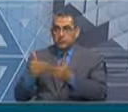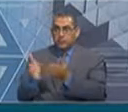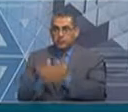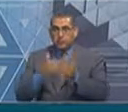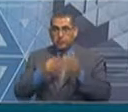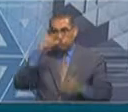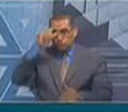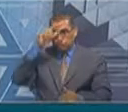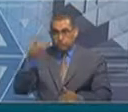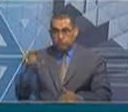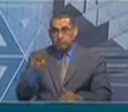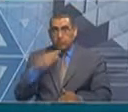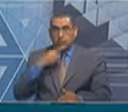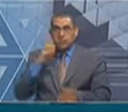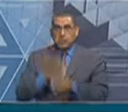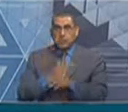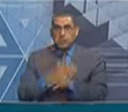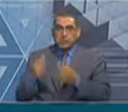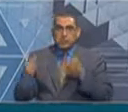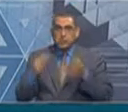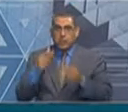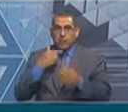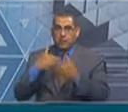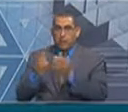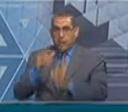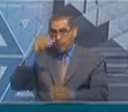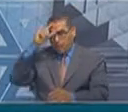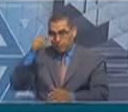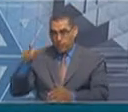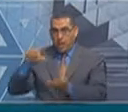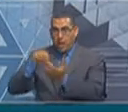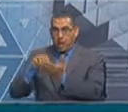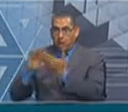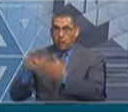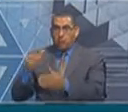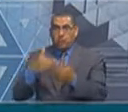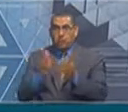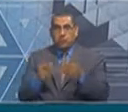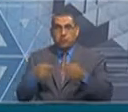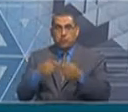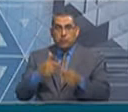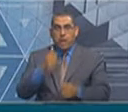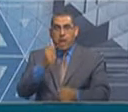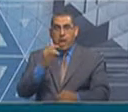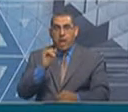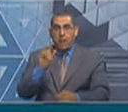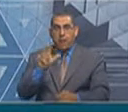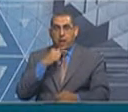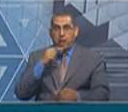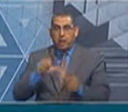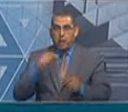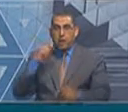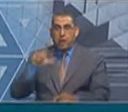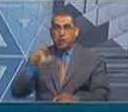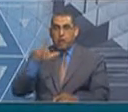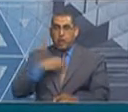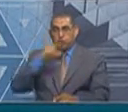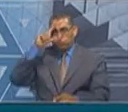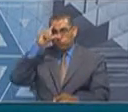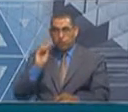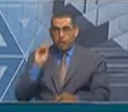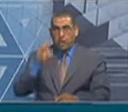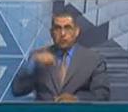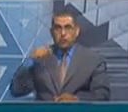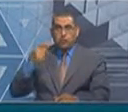الشيعيتين المهيمنتين في لبنان، حزب الله المدعوم من إيران وحليفته حركة أمل، بتعيين وزراء شيعة في الحكومة منهم